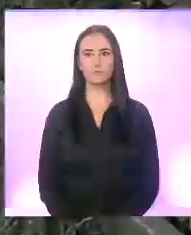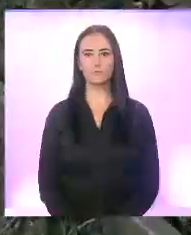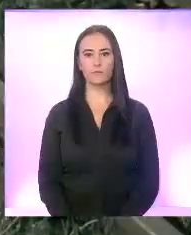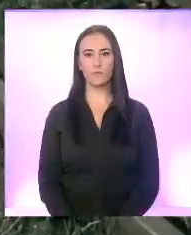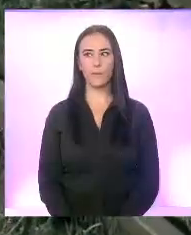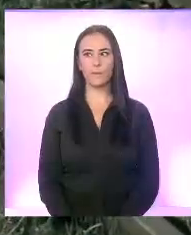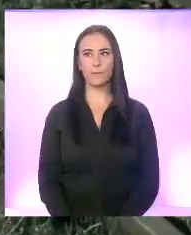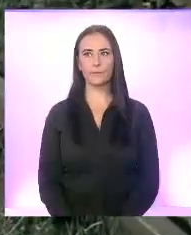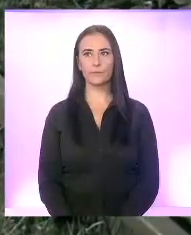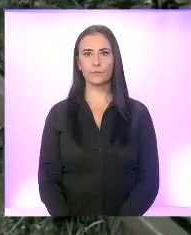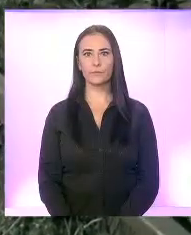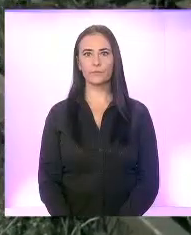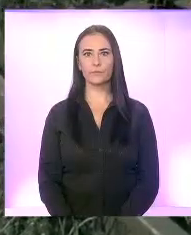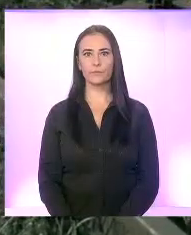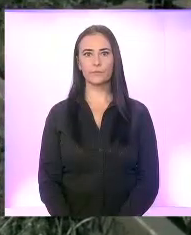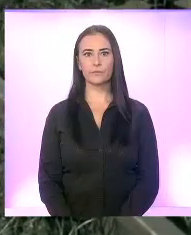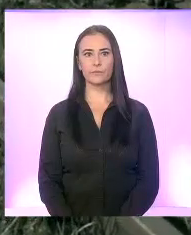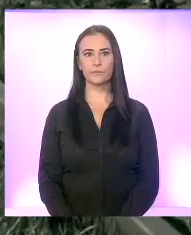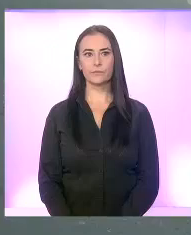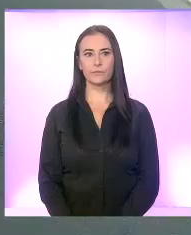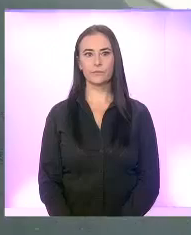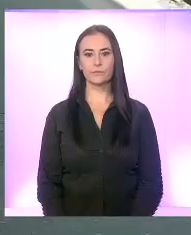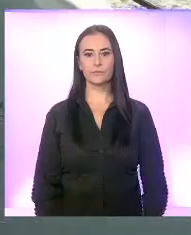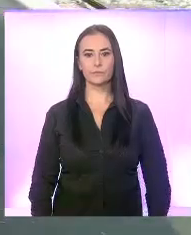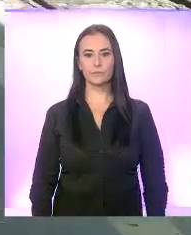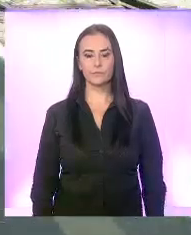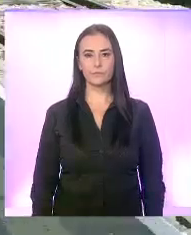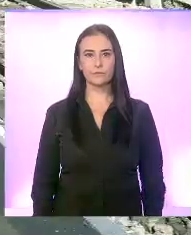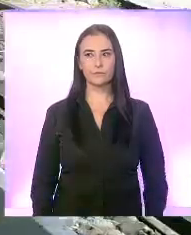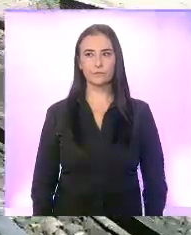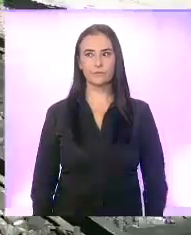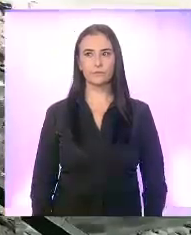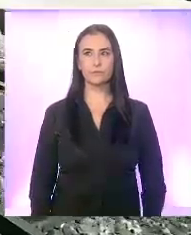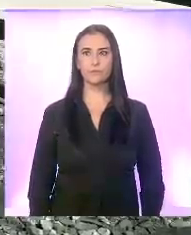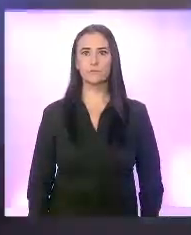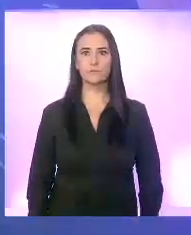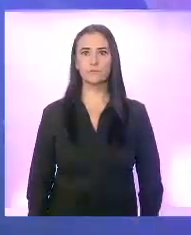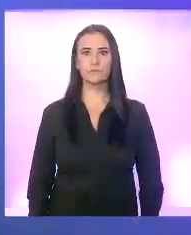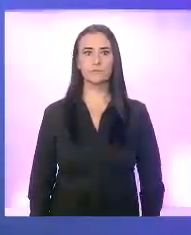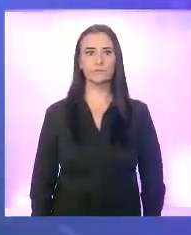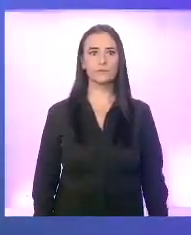din cauza șinelor de tren nereparate. Iulia Stanciu ne spune care sunt efectele. Iulia, te ascultăm.